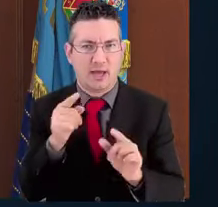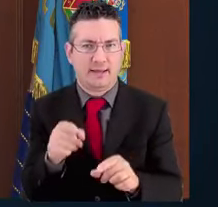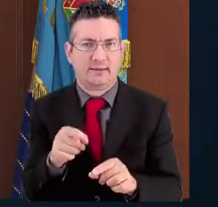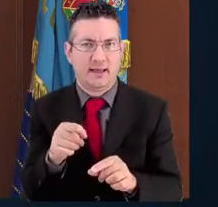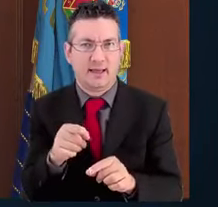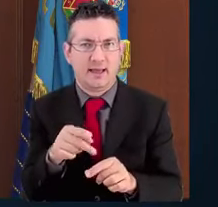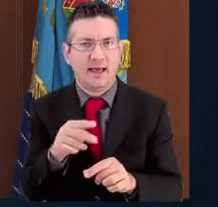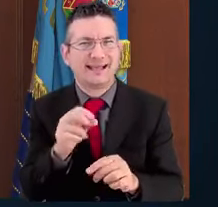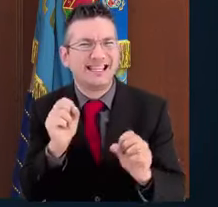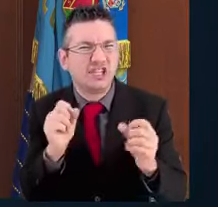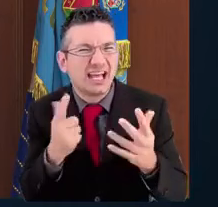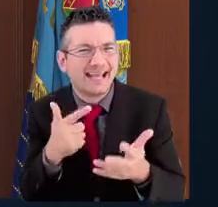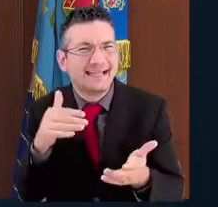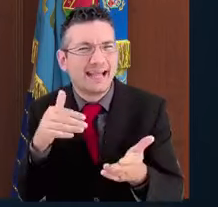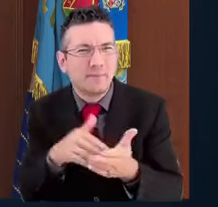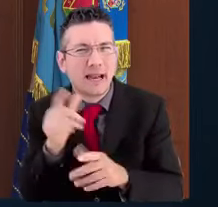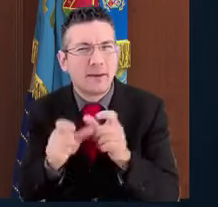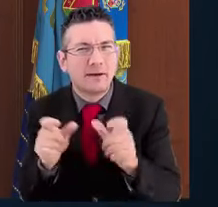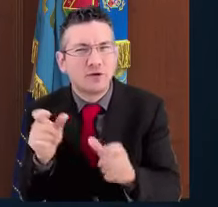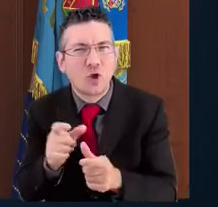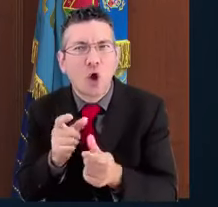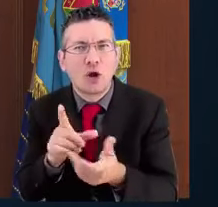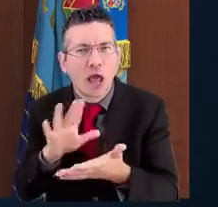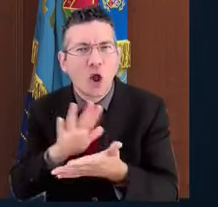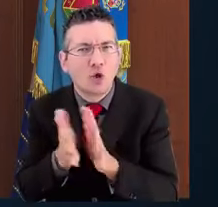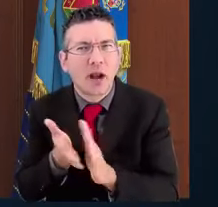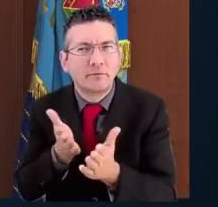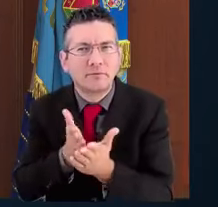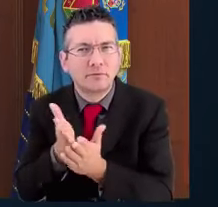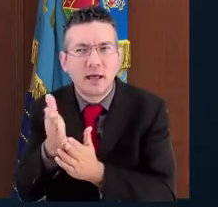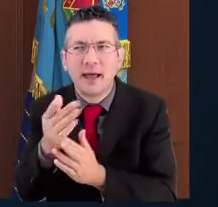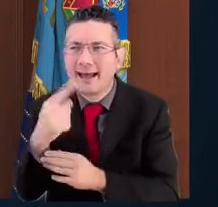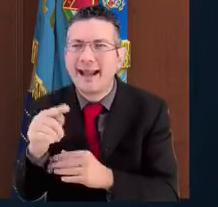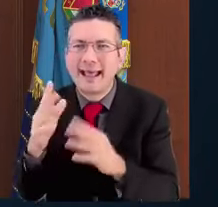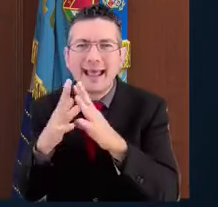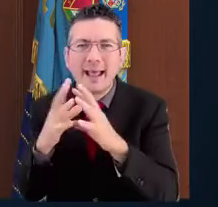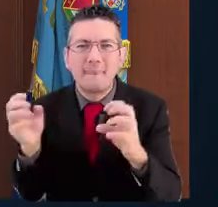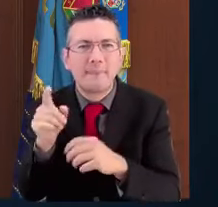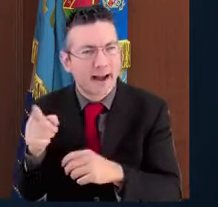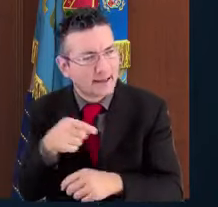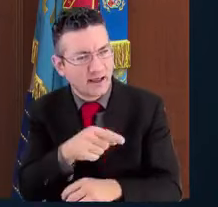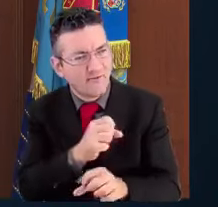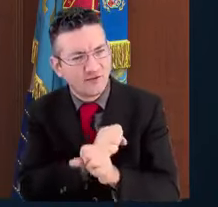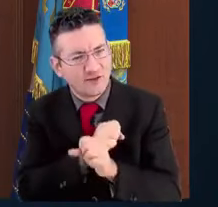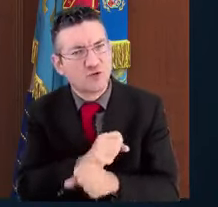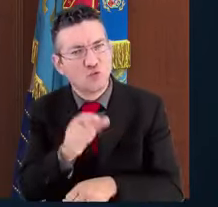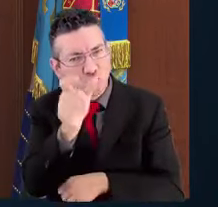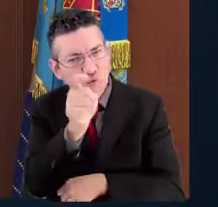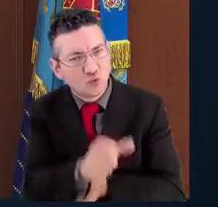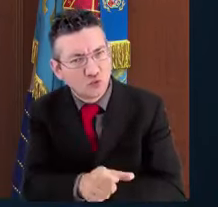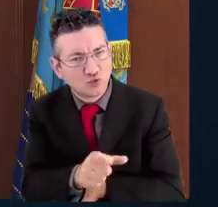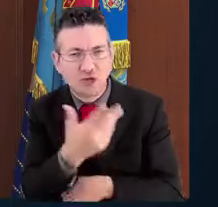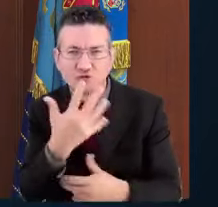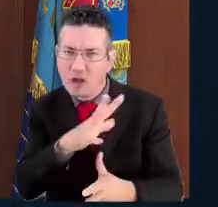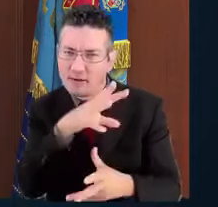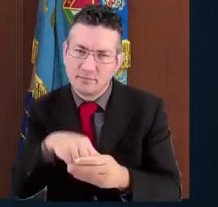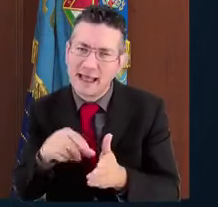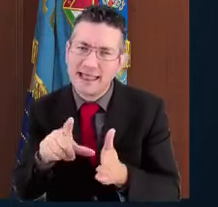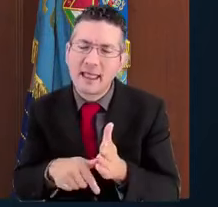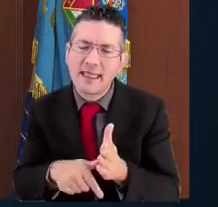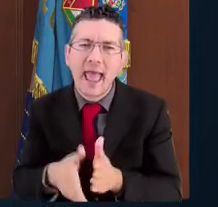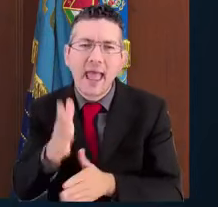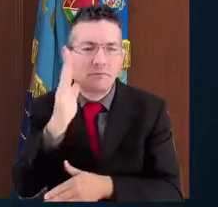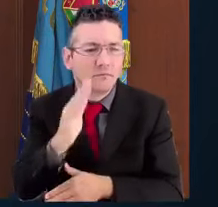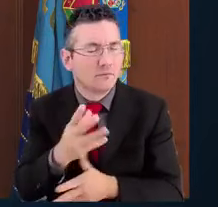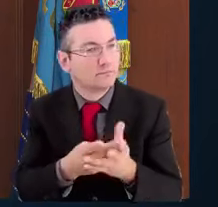erano in pianta stabile nel settore su cui le imprese facevano affidamento perché erano probabilmente anche in sede da tempo che non ci sono più e che